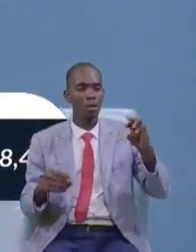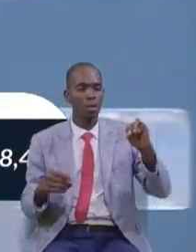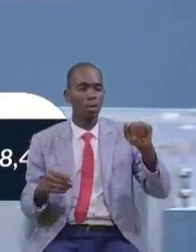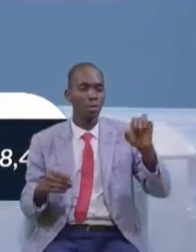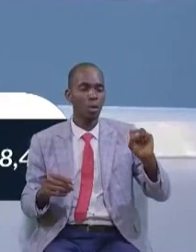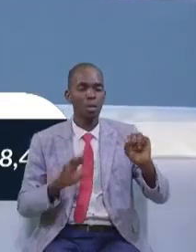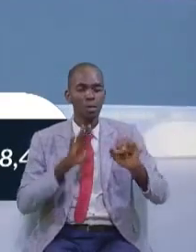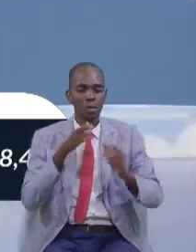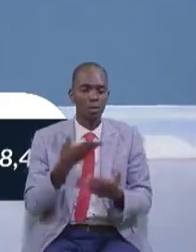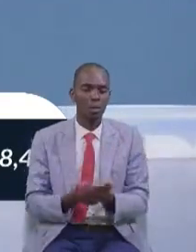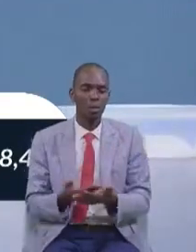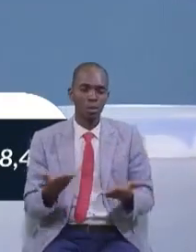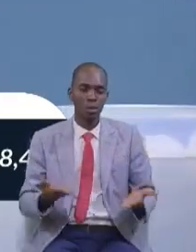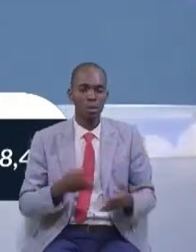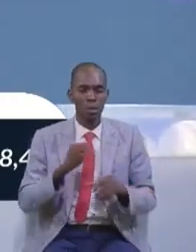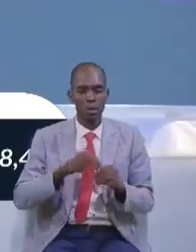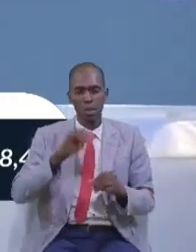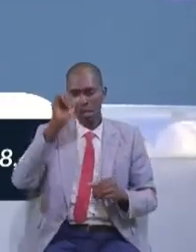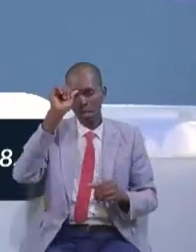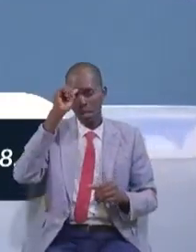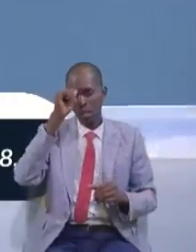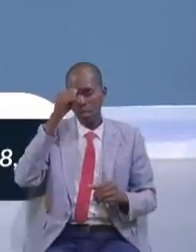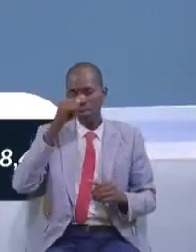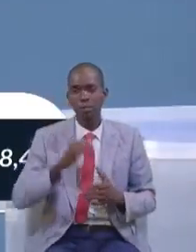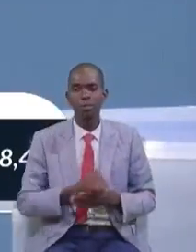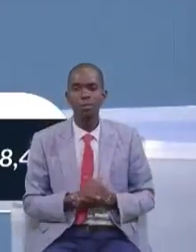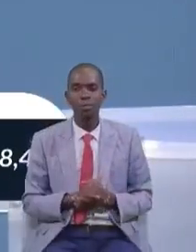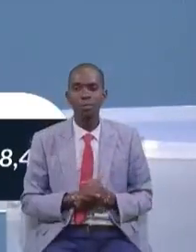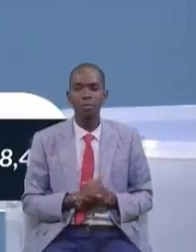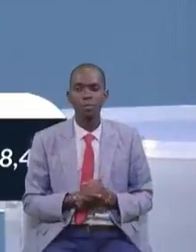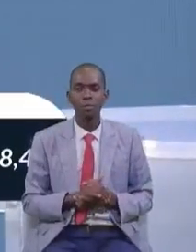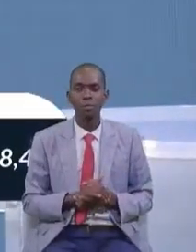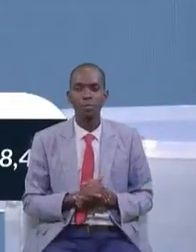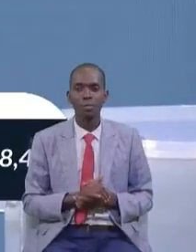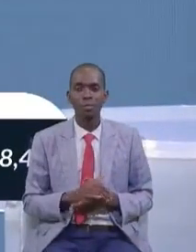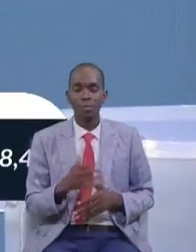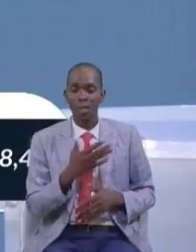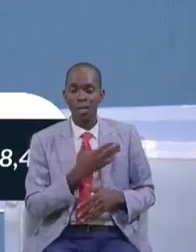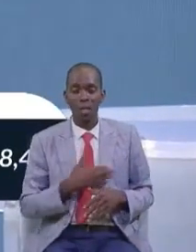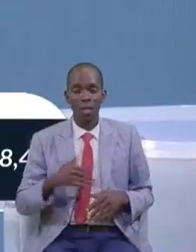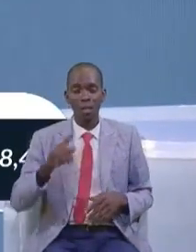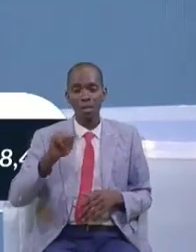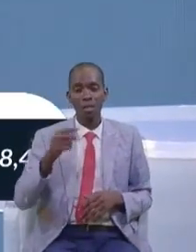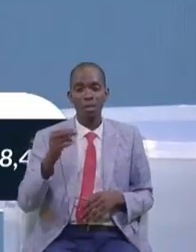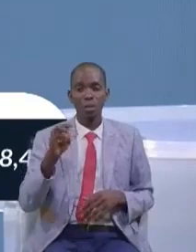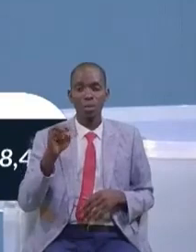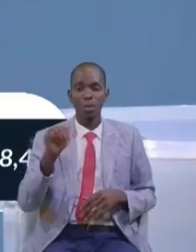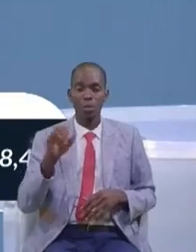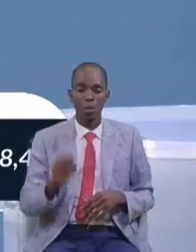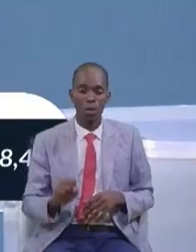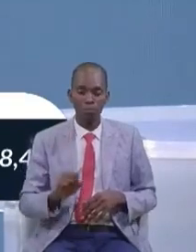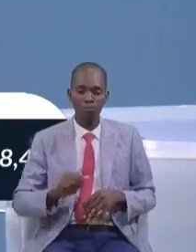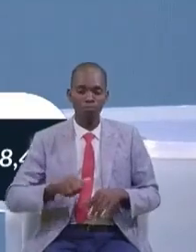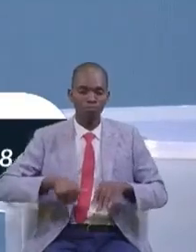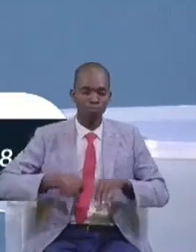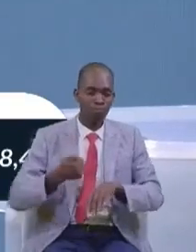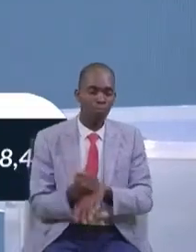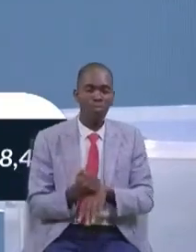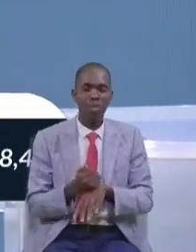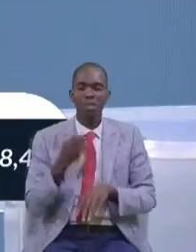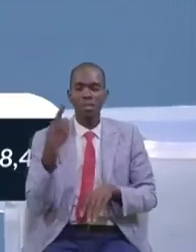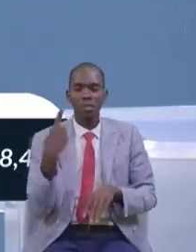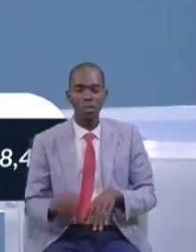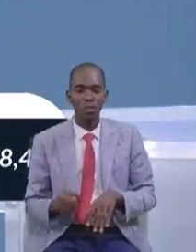యోహాను అటు వెళ్తే, ఆంద్రే అటు వెళ్తే, థోమా భారతదేశం వచ్చాడు. And he planted the seed of the